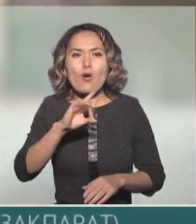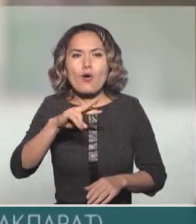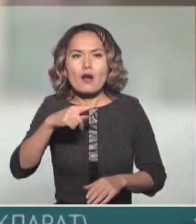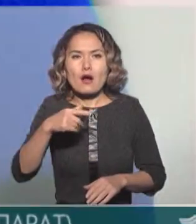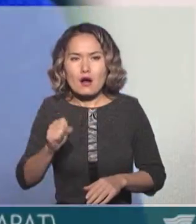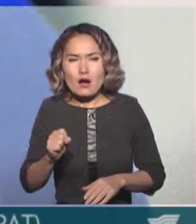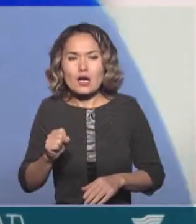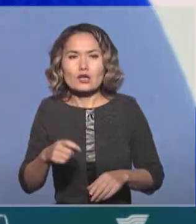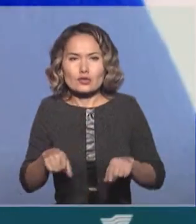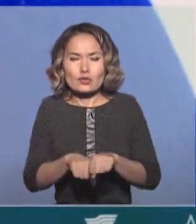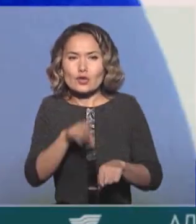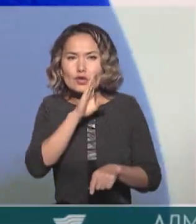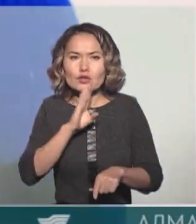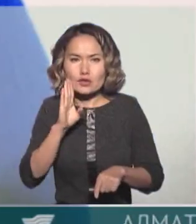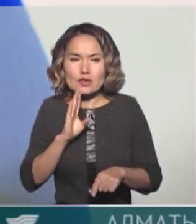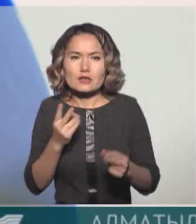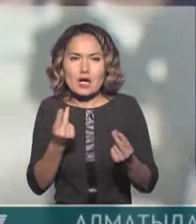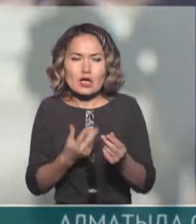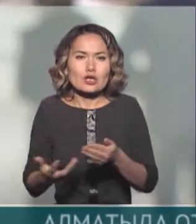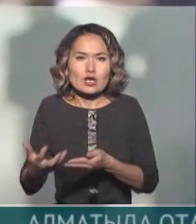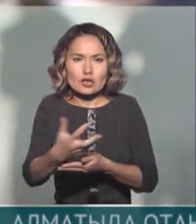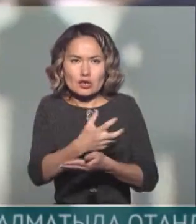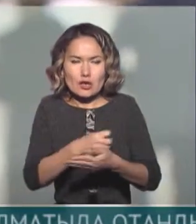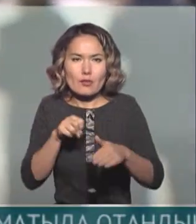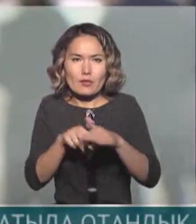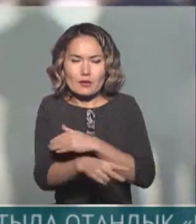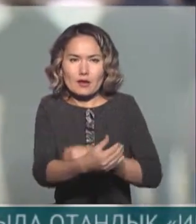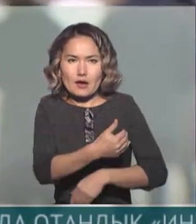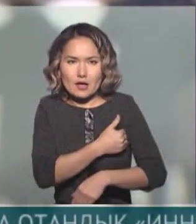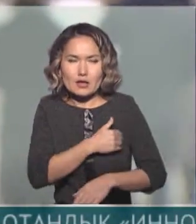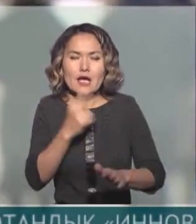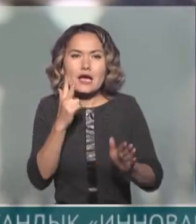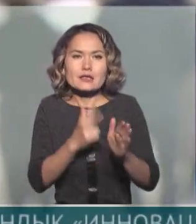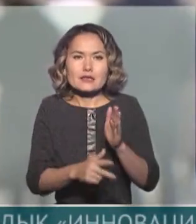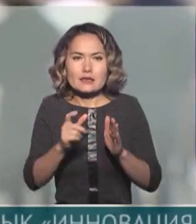Саидов қатысты қылмыстық істер де сотқа жіберіліп, 80 үлескер анықталды.